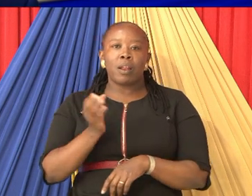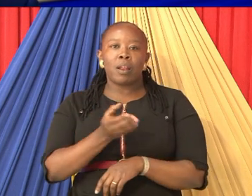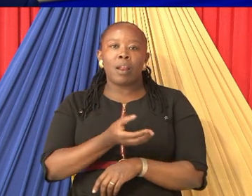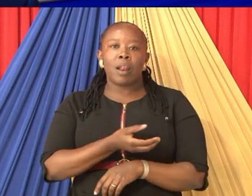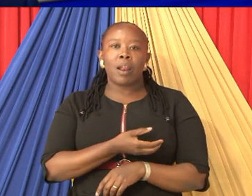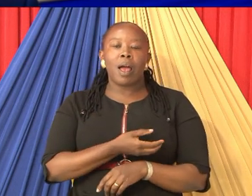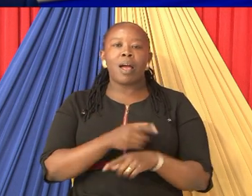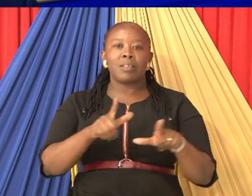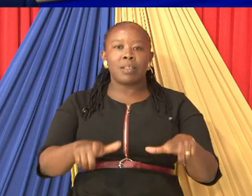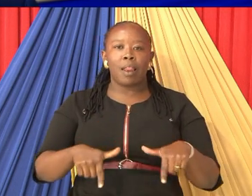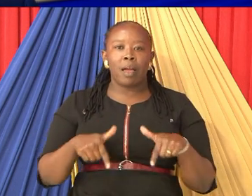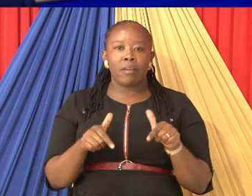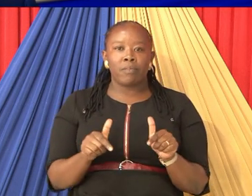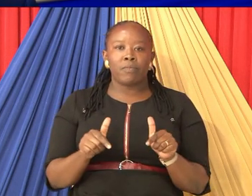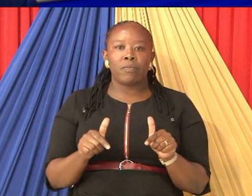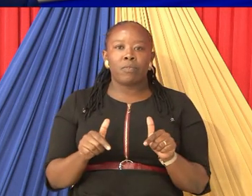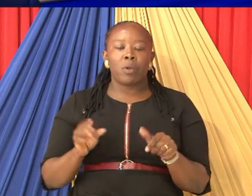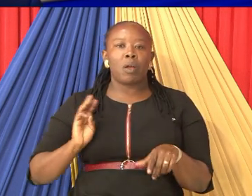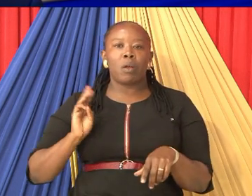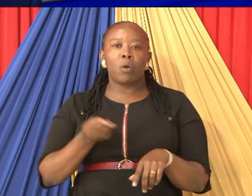Baba, tunajua wengi wamelala.